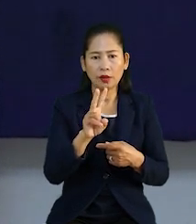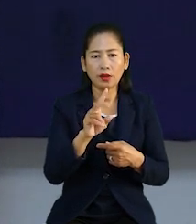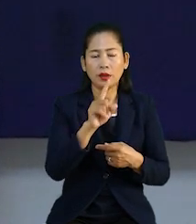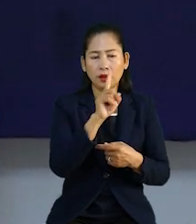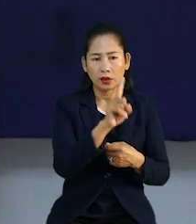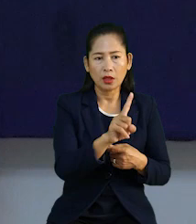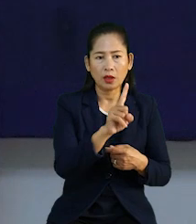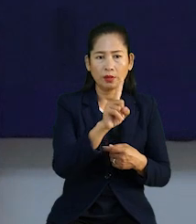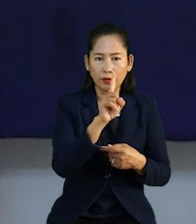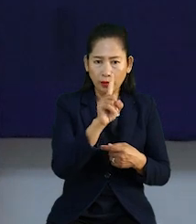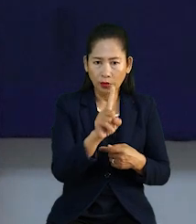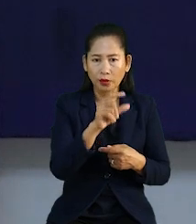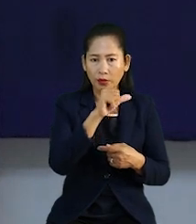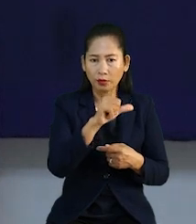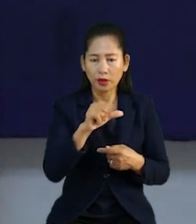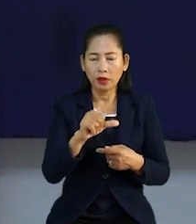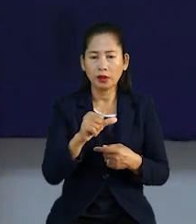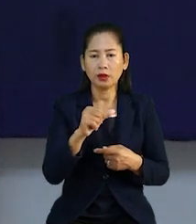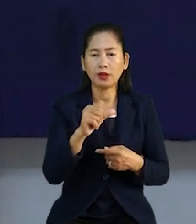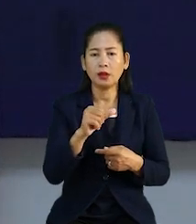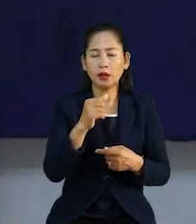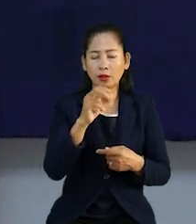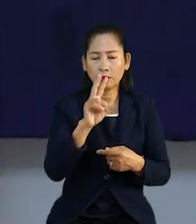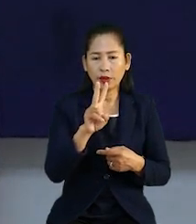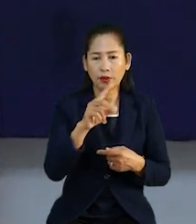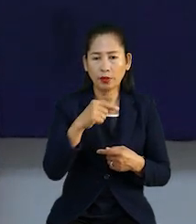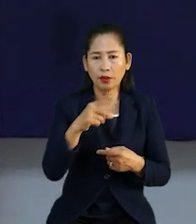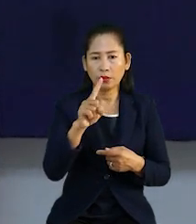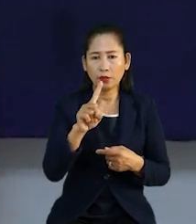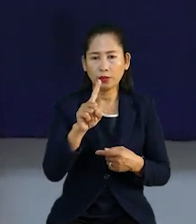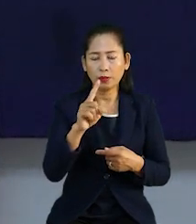mùi rồi, đọc mùi mơn, pi poan,